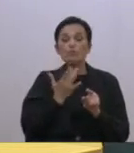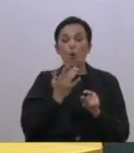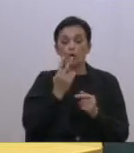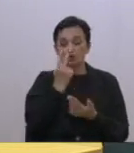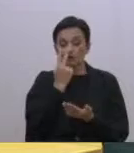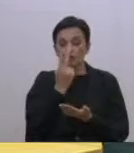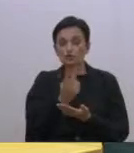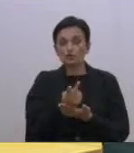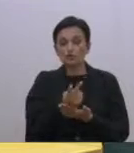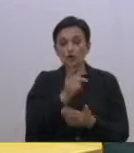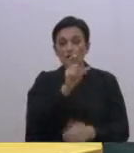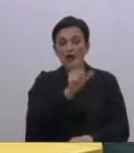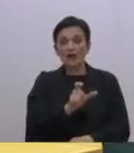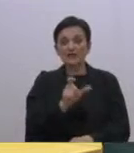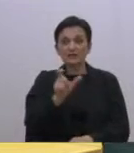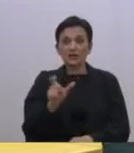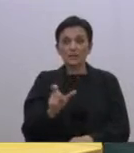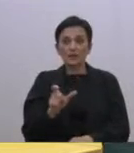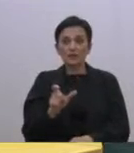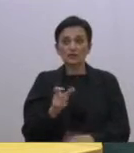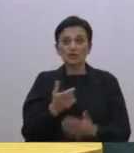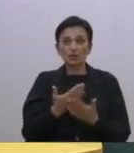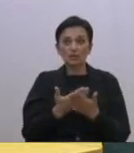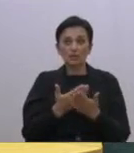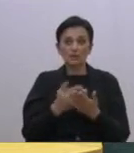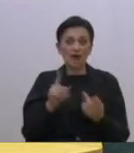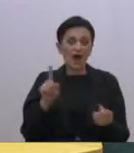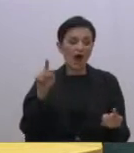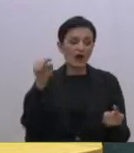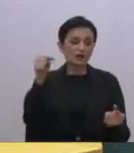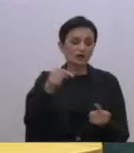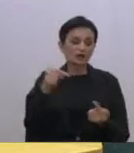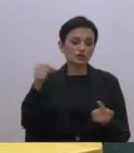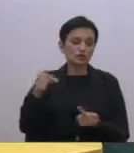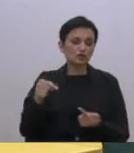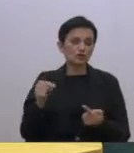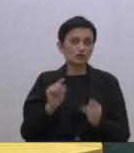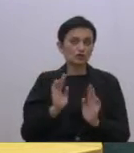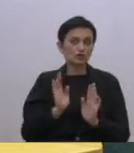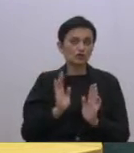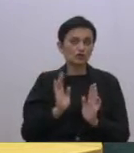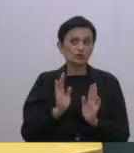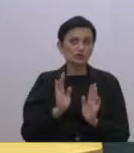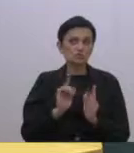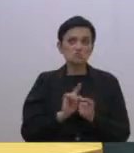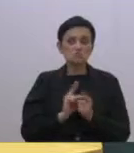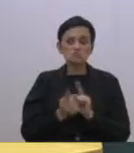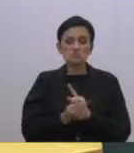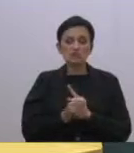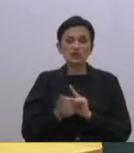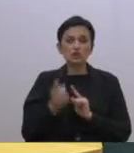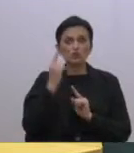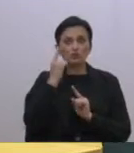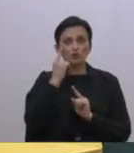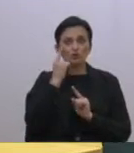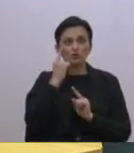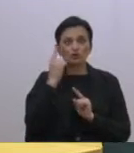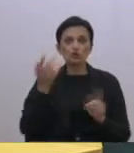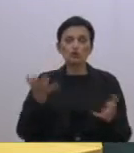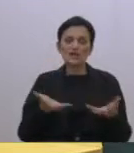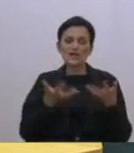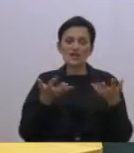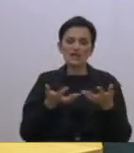შეხედულებების ადამიანები იყვნენ, რომლებიც თქვათ არ შეესაბამებიან, ანუ ან პირიქით ფიქრობენ იგივე რაღაცა ლიბერალები